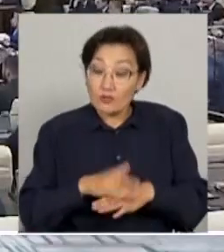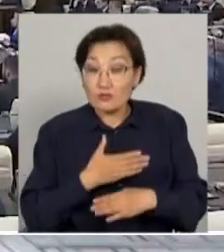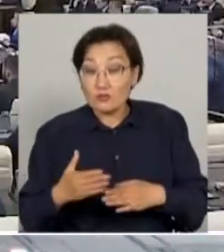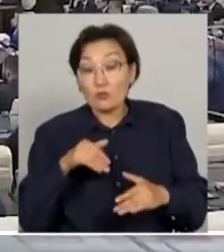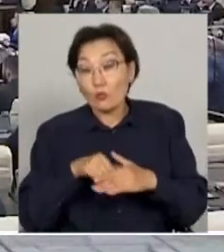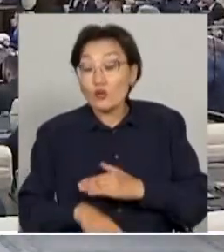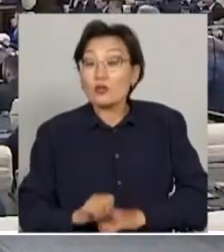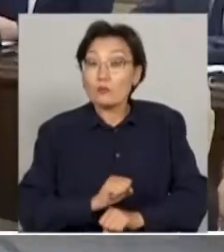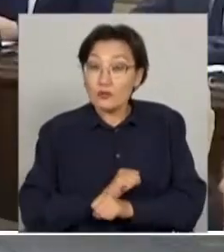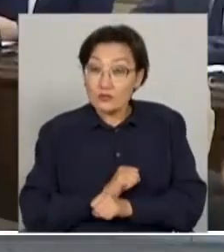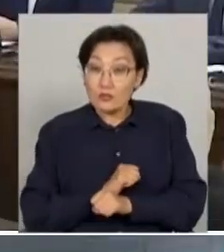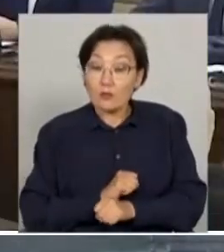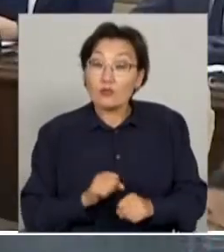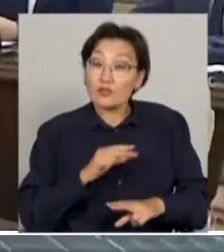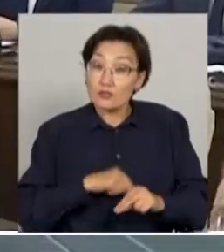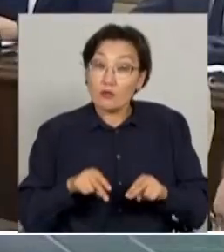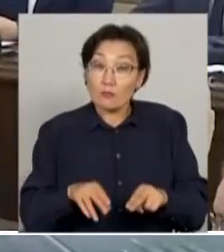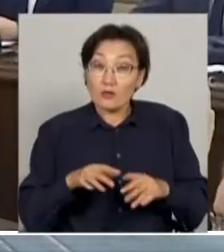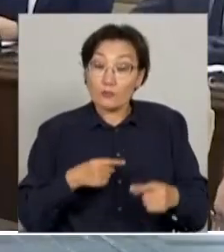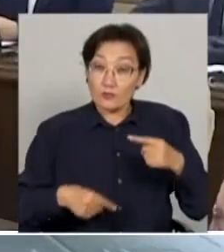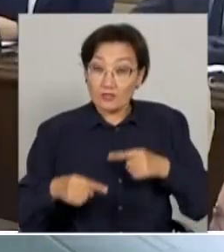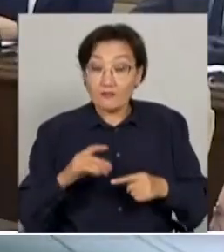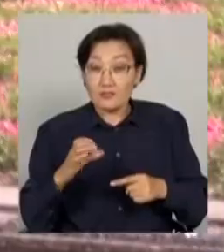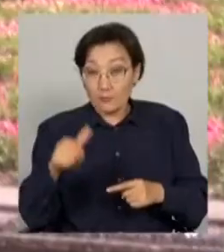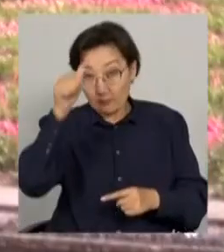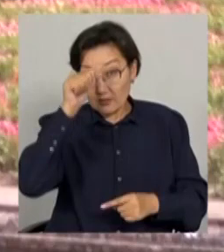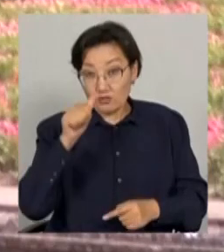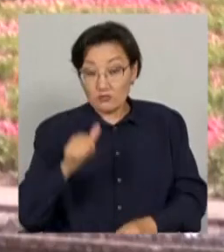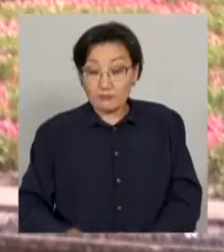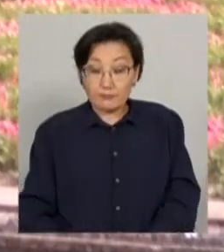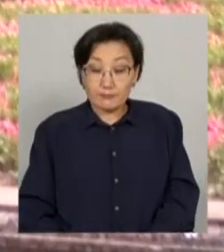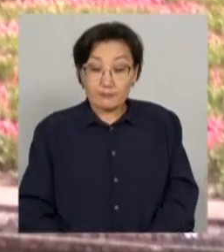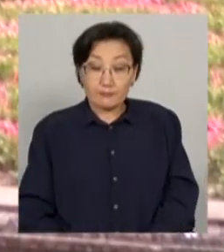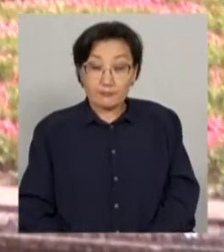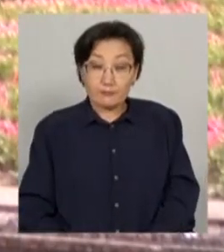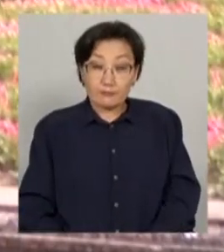в отпуск. К работе в парламенте они вернутся в сентябре. Далее